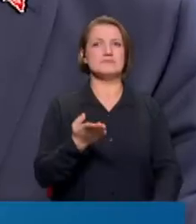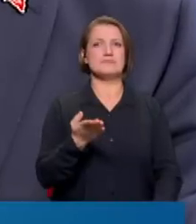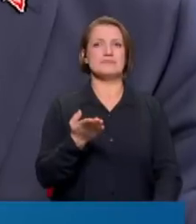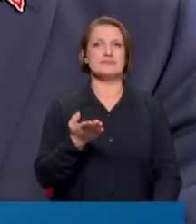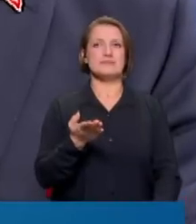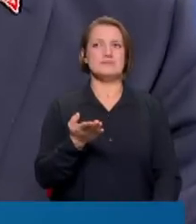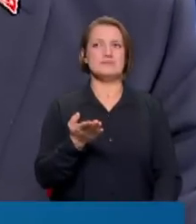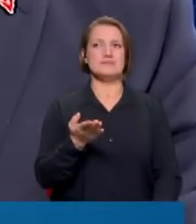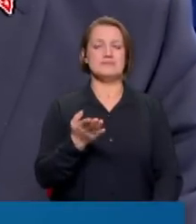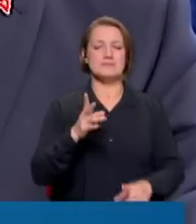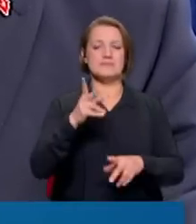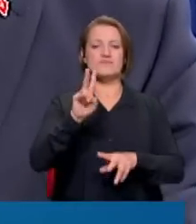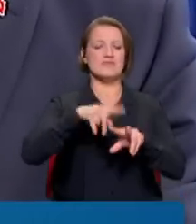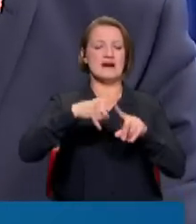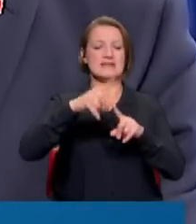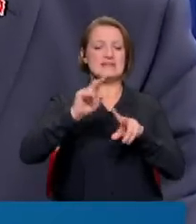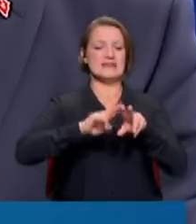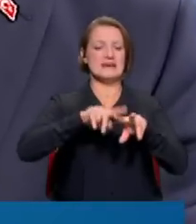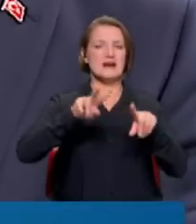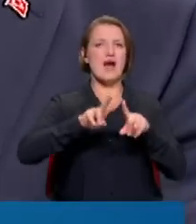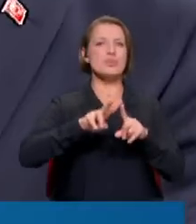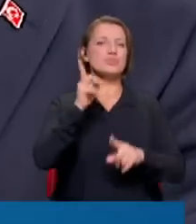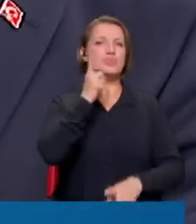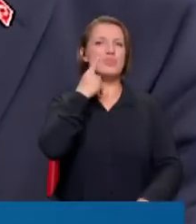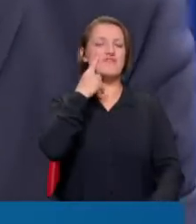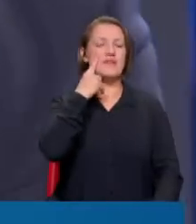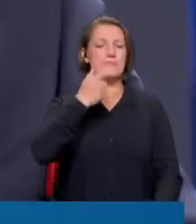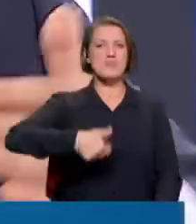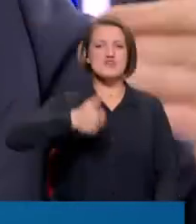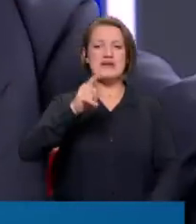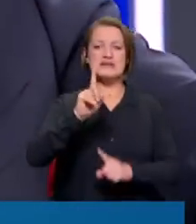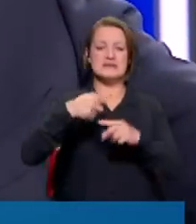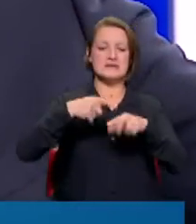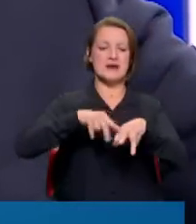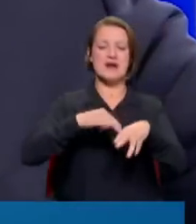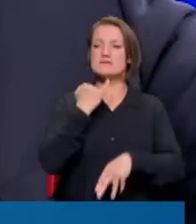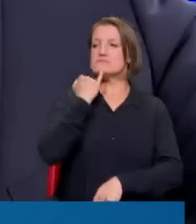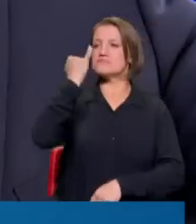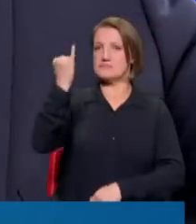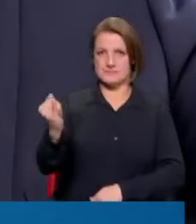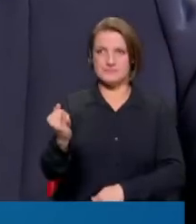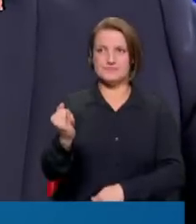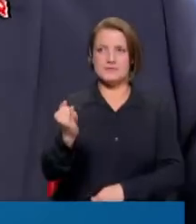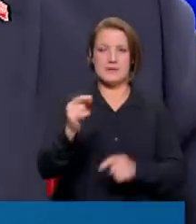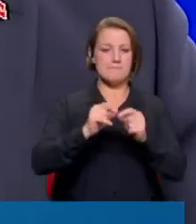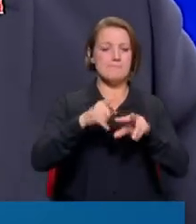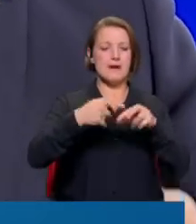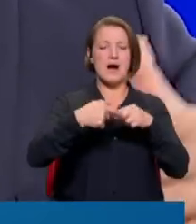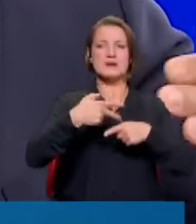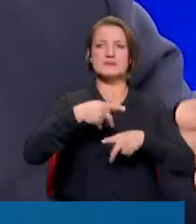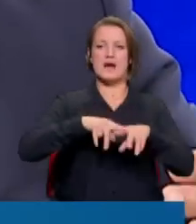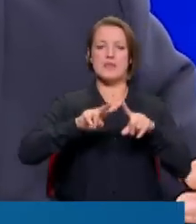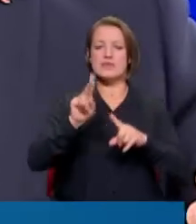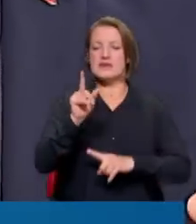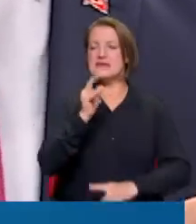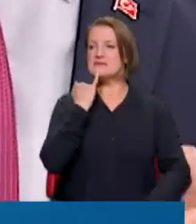Eee Vatikan devlet başkanı meşhur Papa Irak'ı ziyaret etti ve Kuzey Irak'ı ziyaret etti barzani'yi ziyaret etti